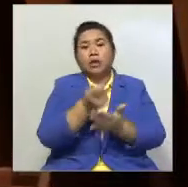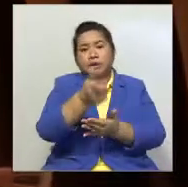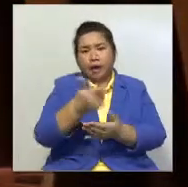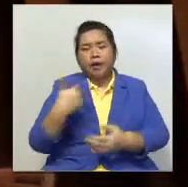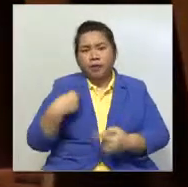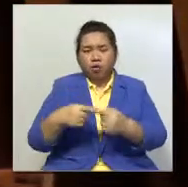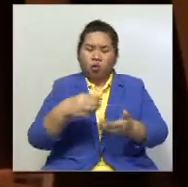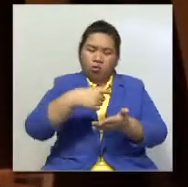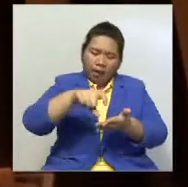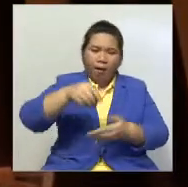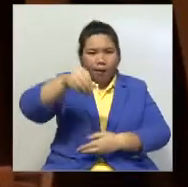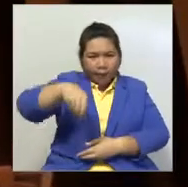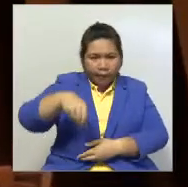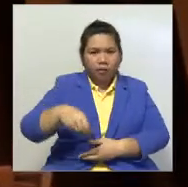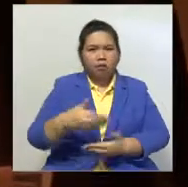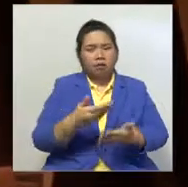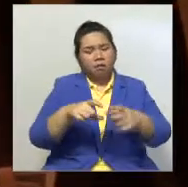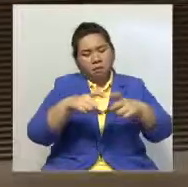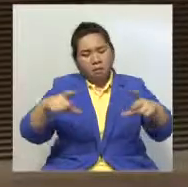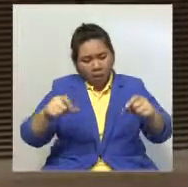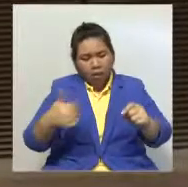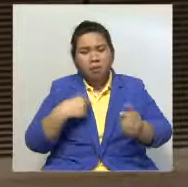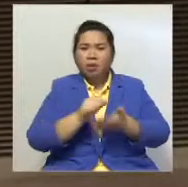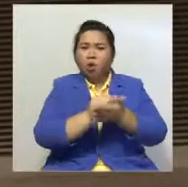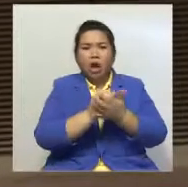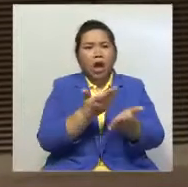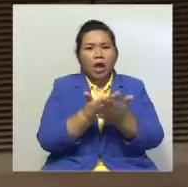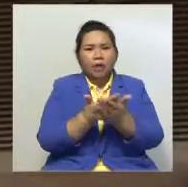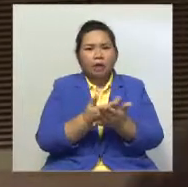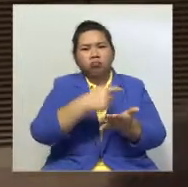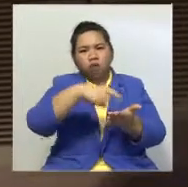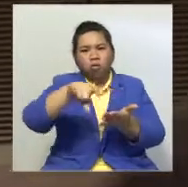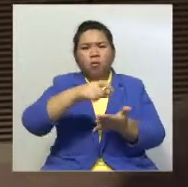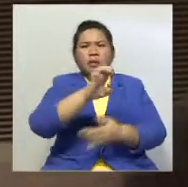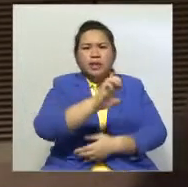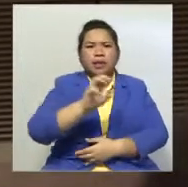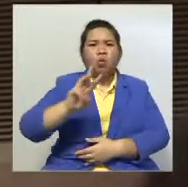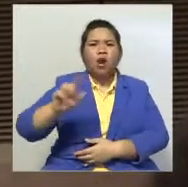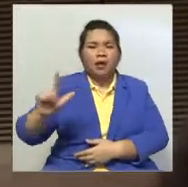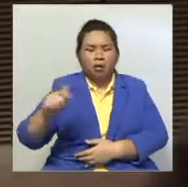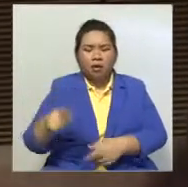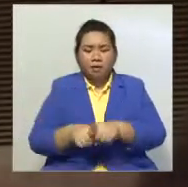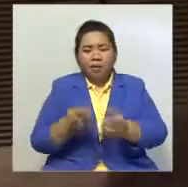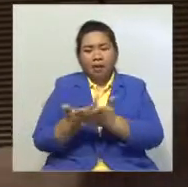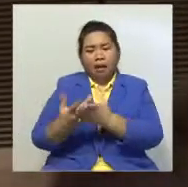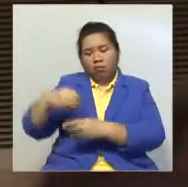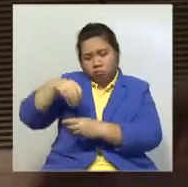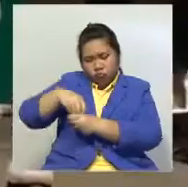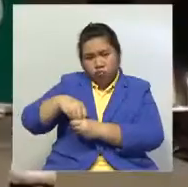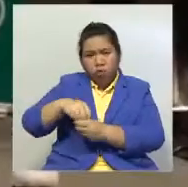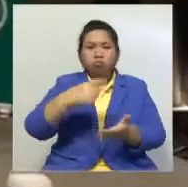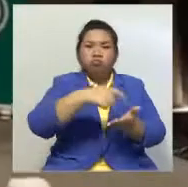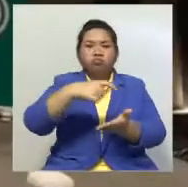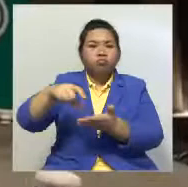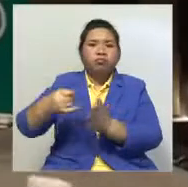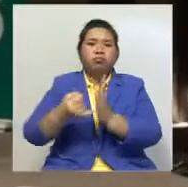เงินผ่านบัตรเครดิตบัตรเดบิตสู่การบริการการเงินแบบ e-wallet เป็นกระเป๋าสตางค์ออนไลน์จะทำให้ลูก